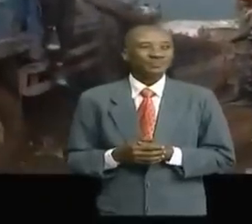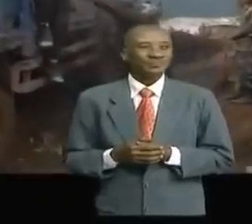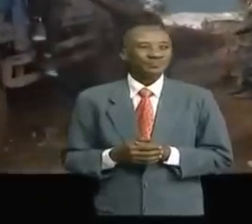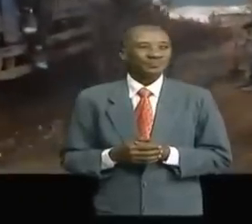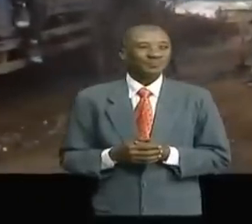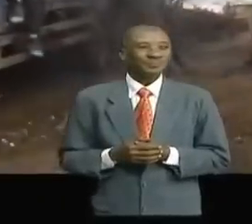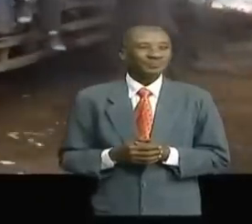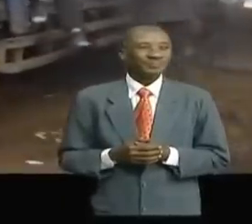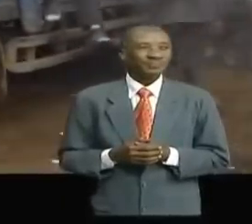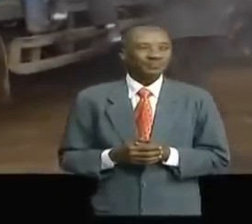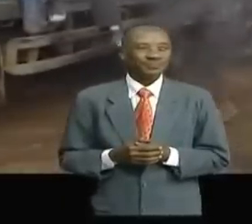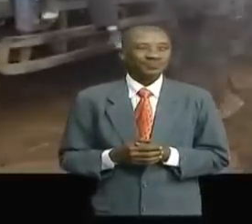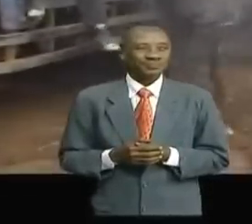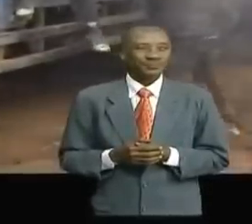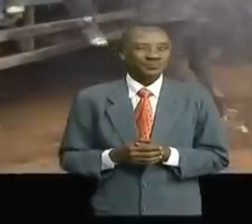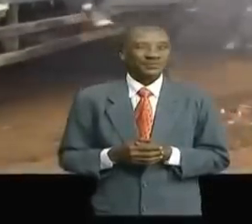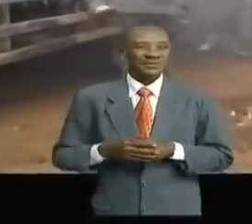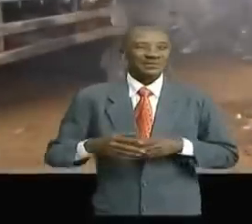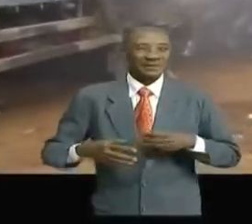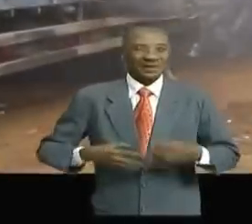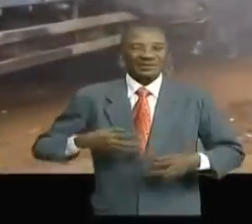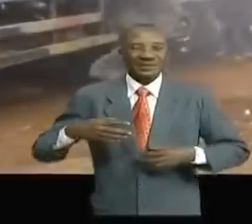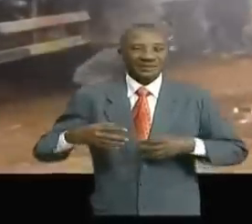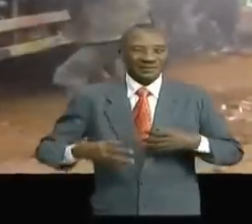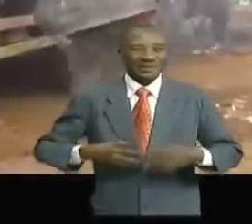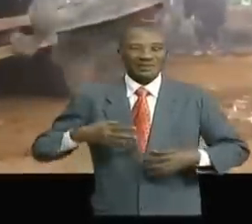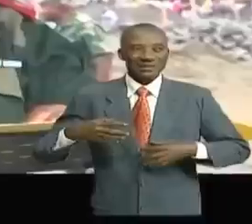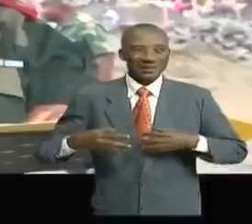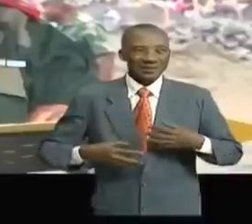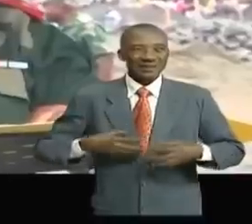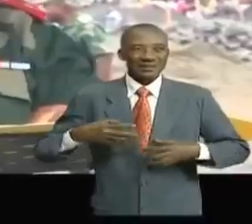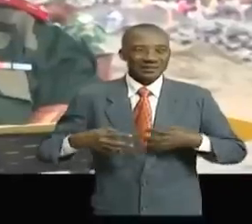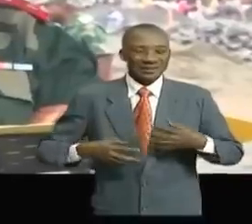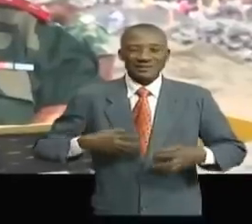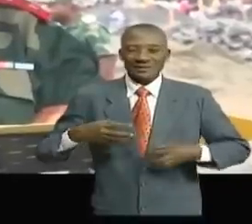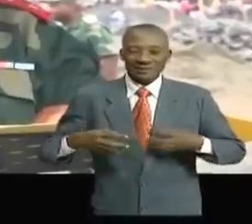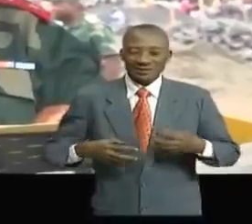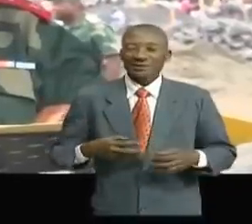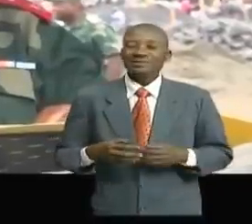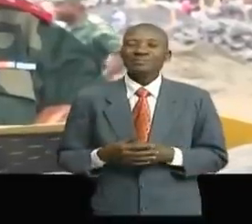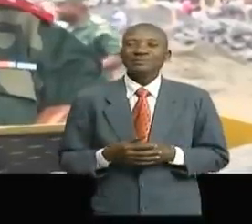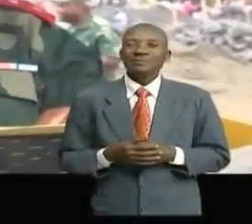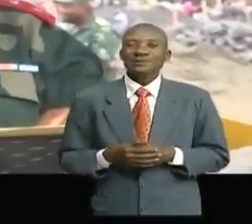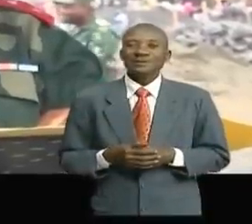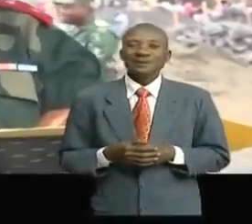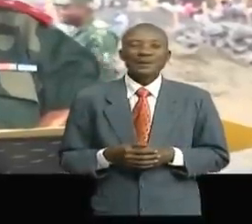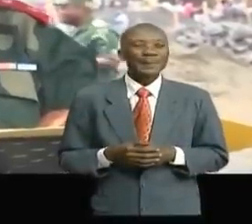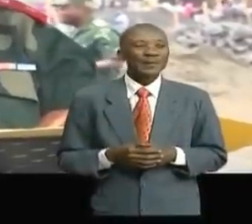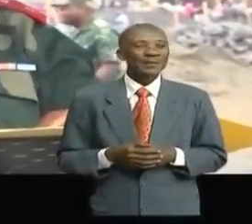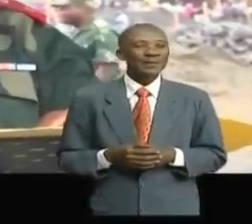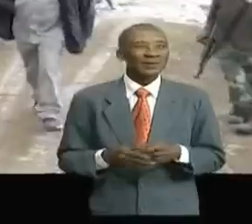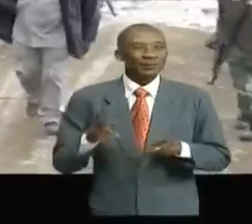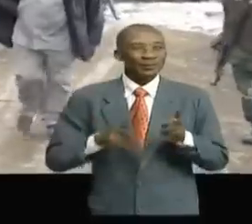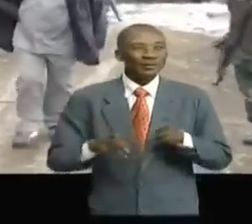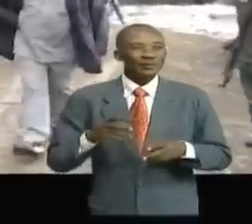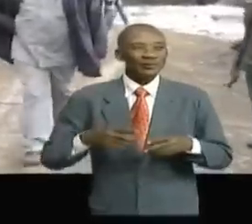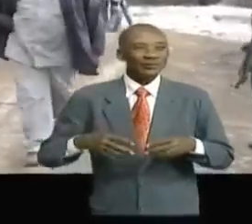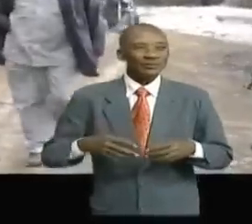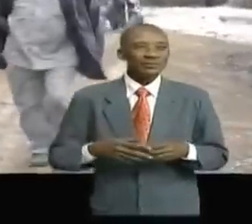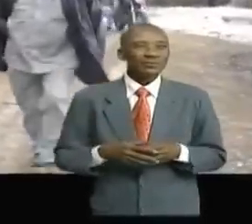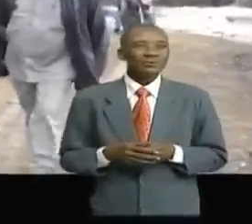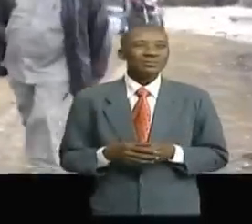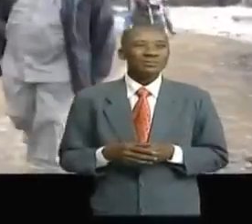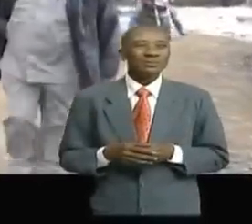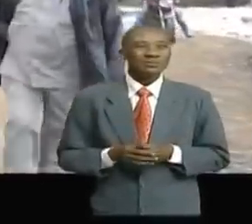Après plusieurs cris d'alarme des usagers de la route Sakemasi-Walikale, le gouverneur militaire du Nord Kivu a dépêché une délégation